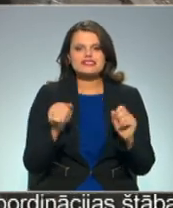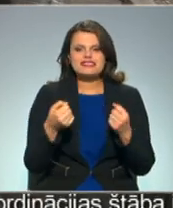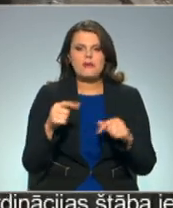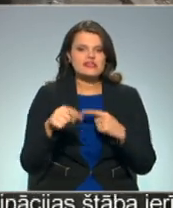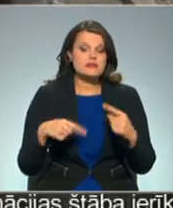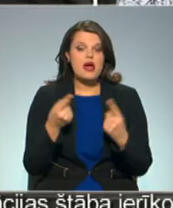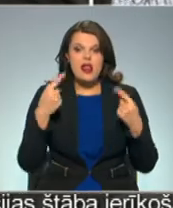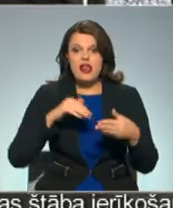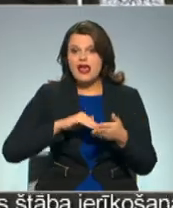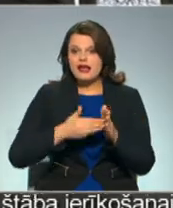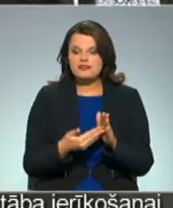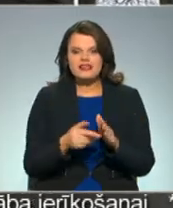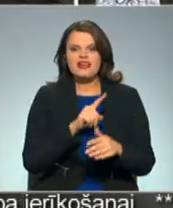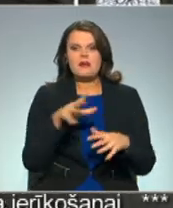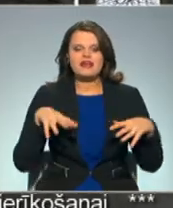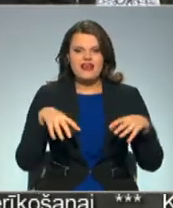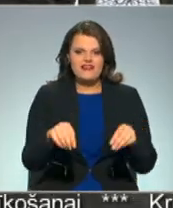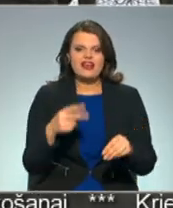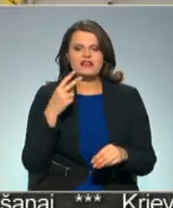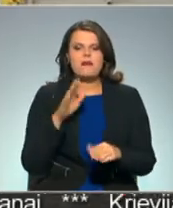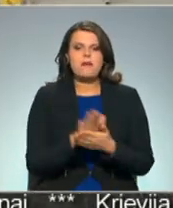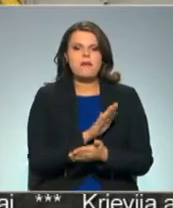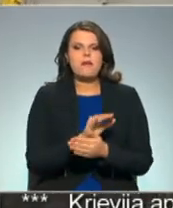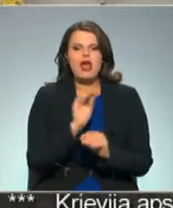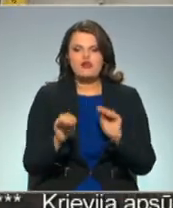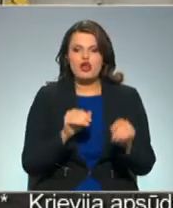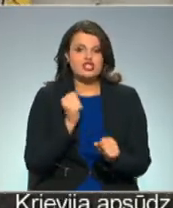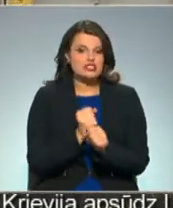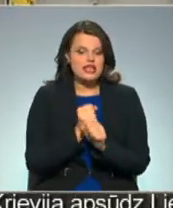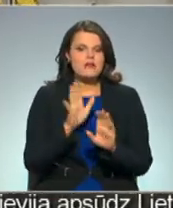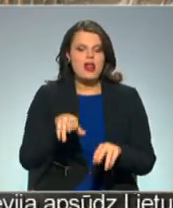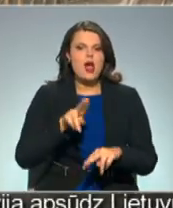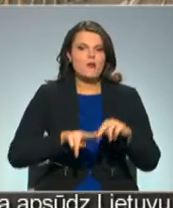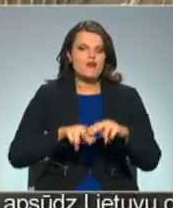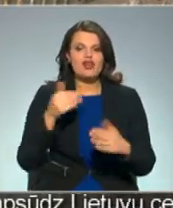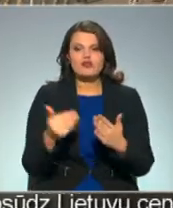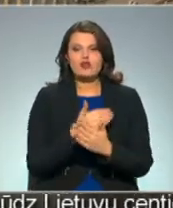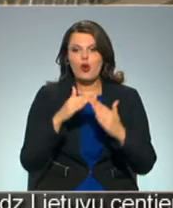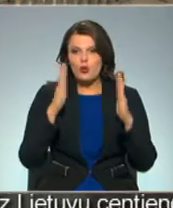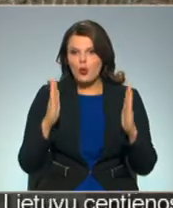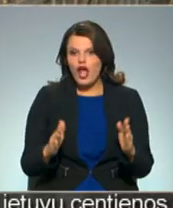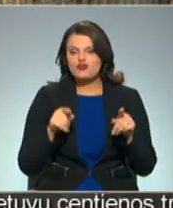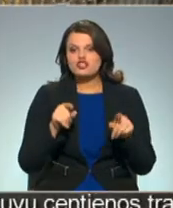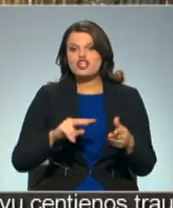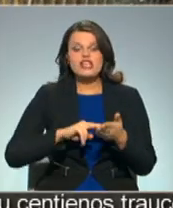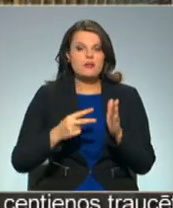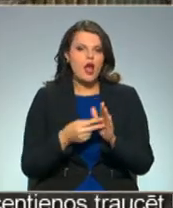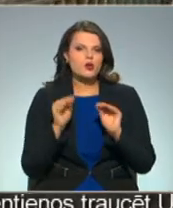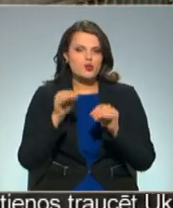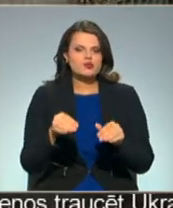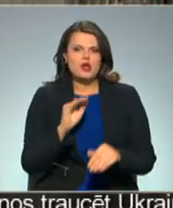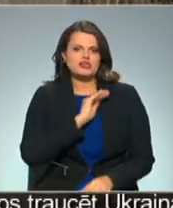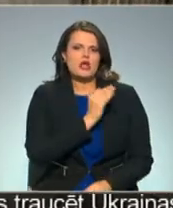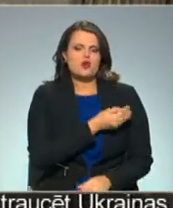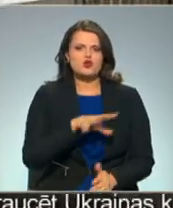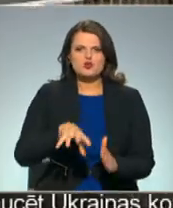mainīgajiem laikapstākļiem, tiek veikti betonēšanas darbi, lai būvētu jaunu ēku. Te plānots uzstādīt jaudīgus sūkņus,